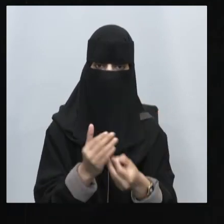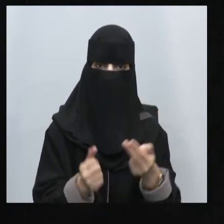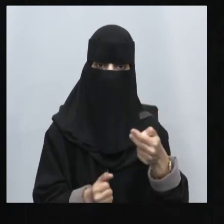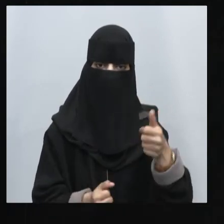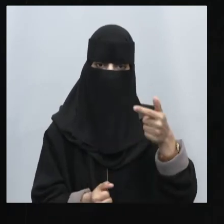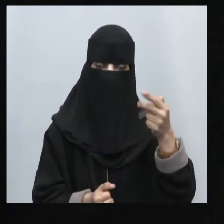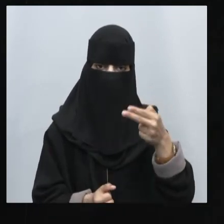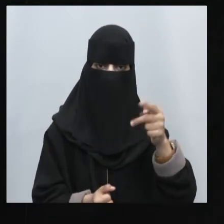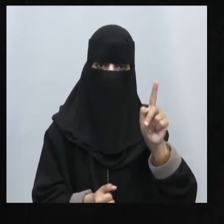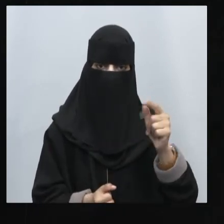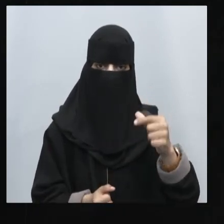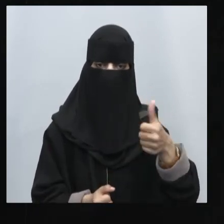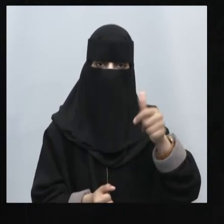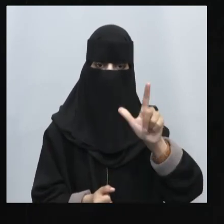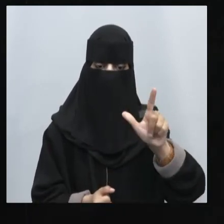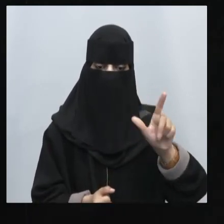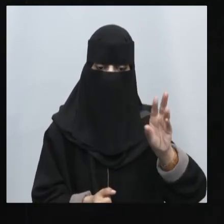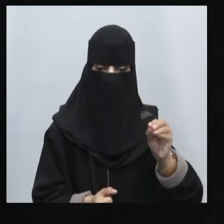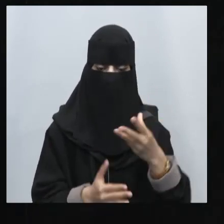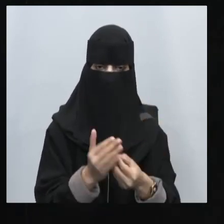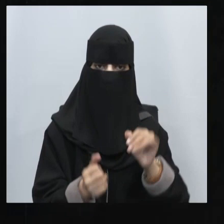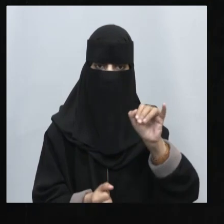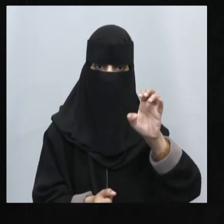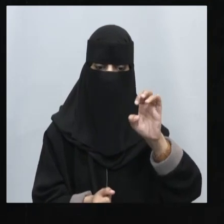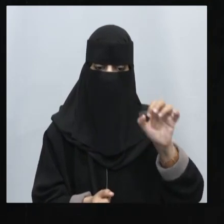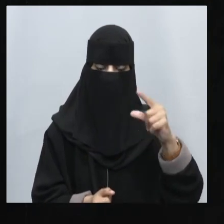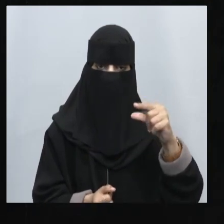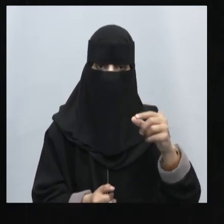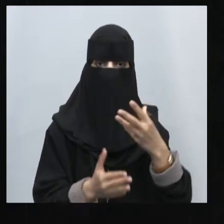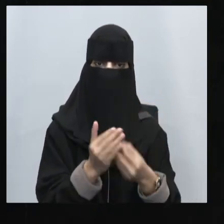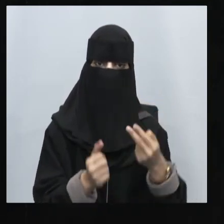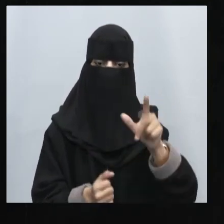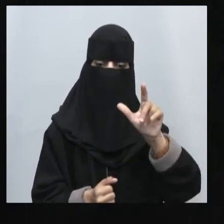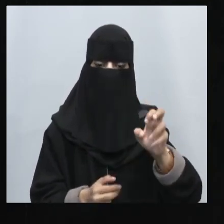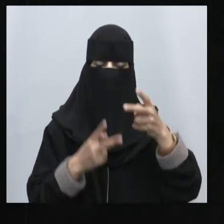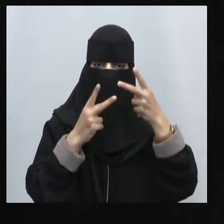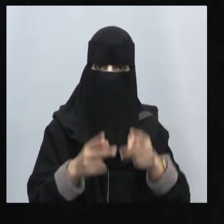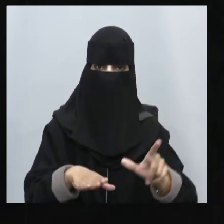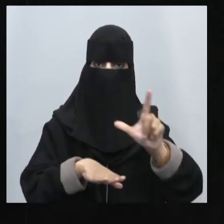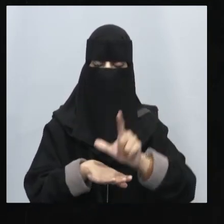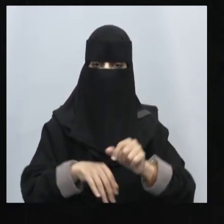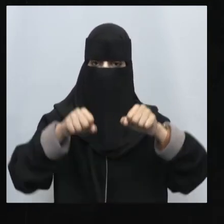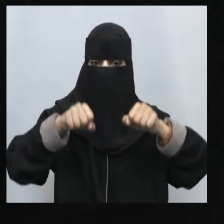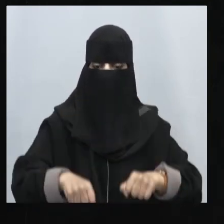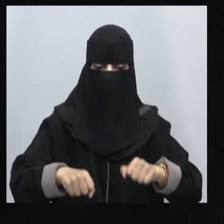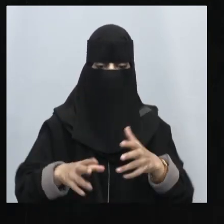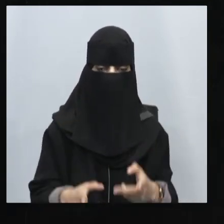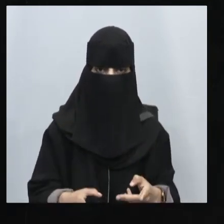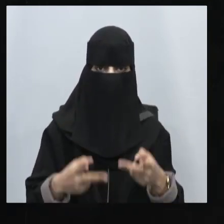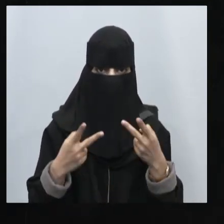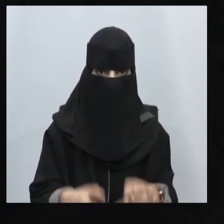متى تولي الخلافه اثناء فتره ظهور وتاسيس الدوله العباسيه